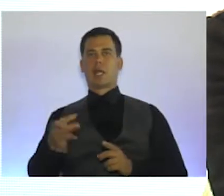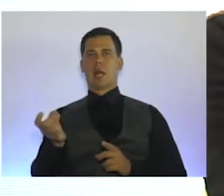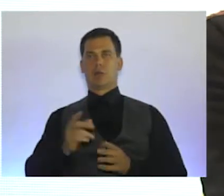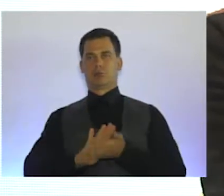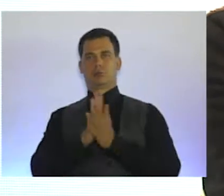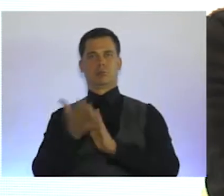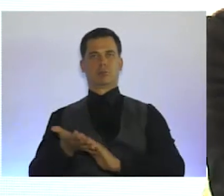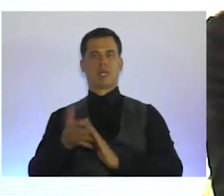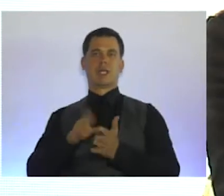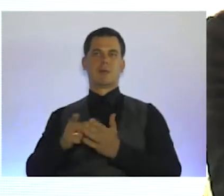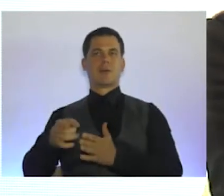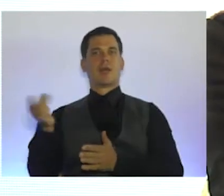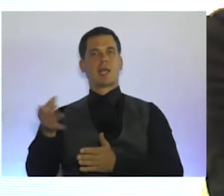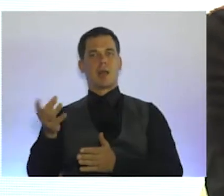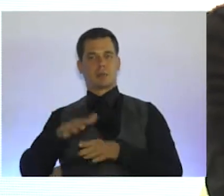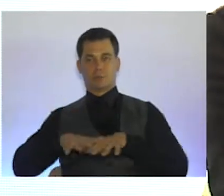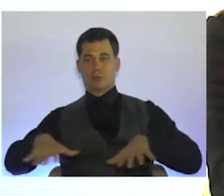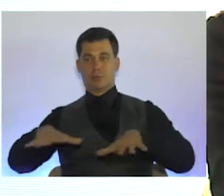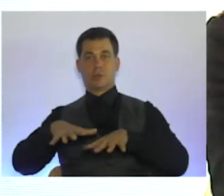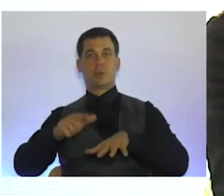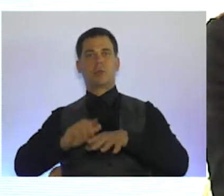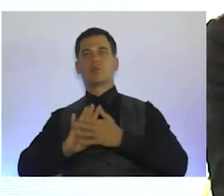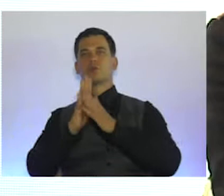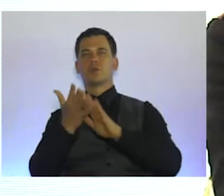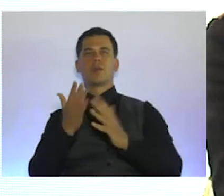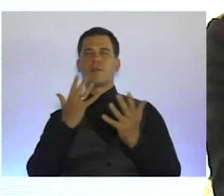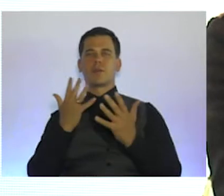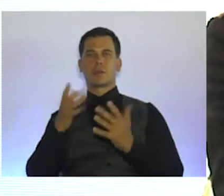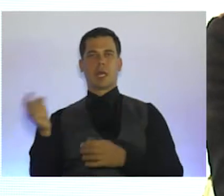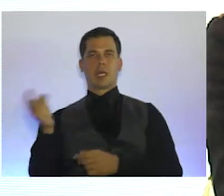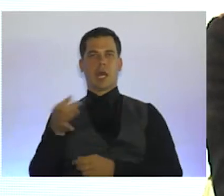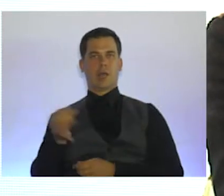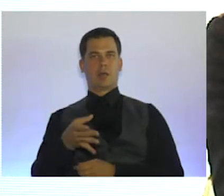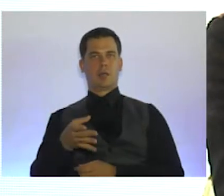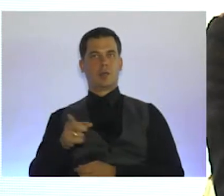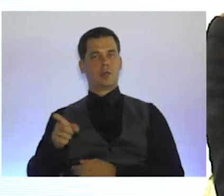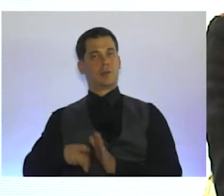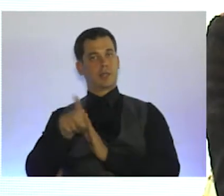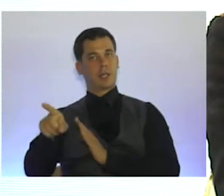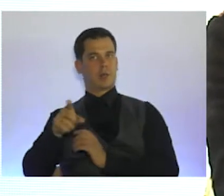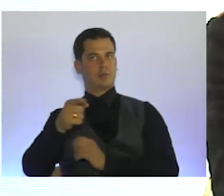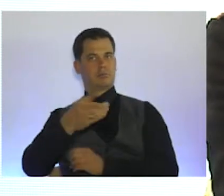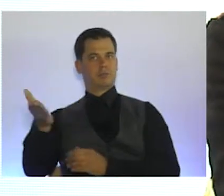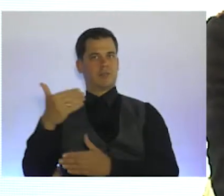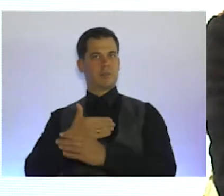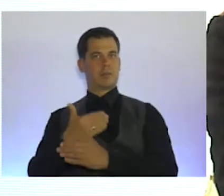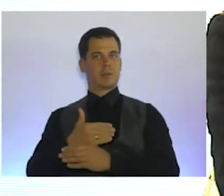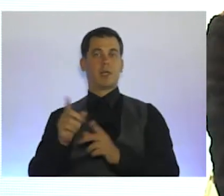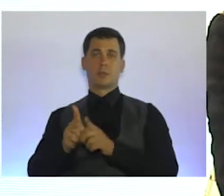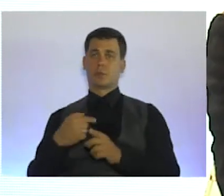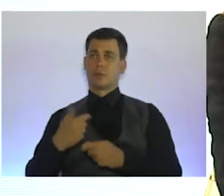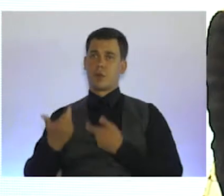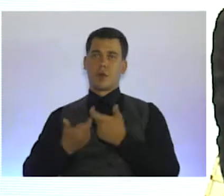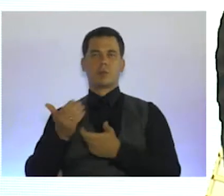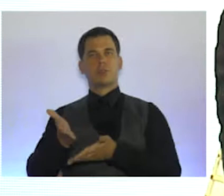szachy odzwierciedlają planszę, odzwierciedla pole bitwy w tych swoich pierwotnych wersjach. Tak samo my odtwarzamy